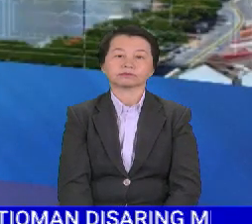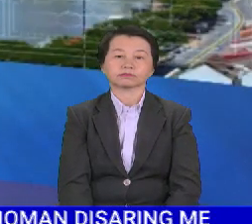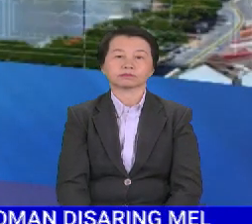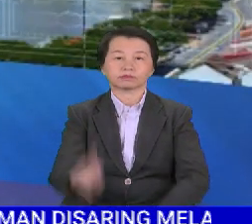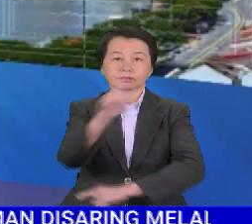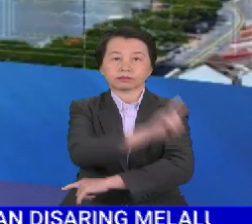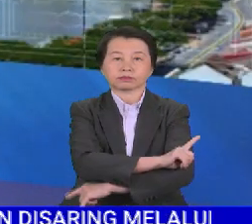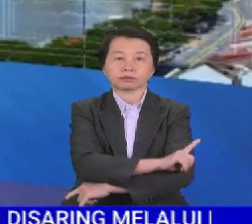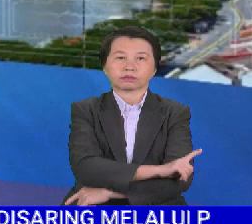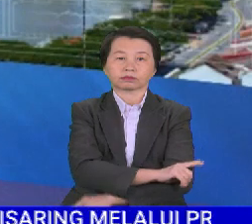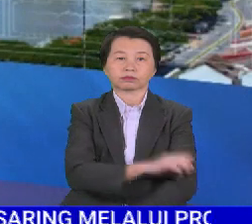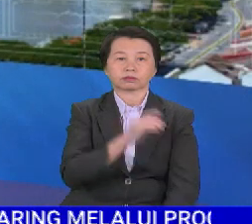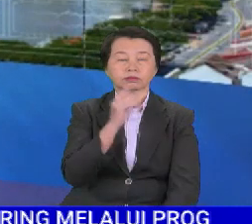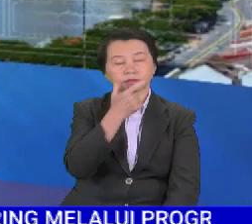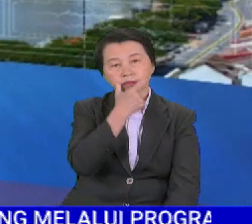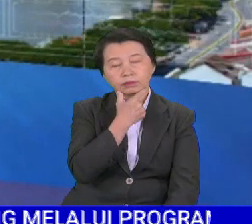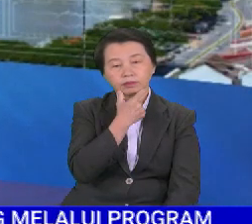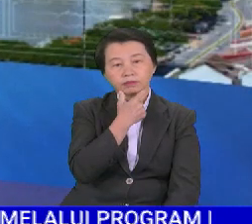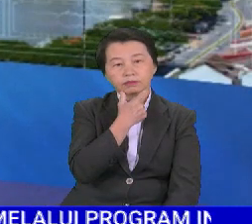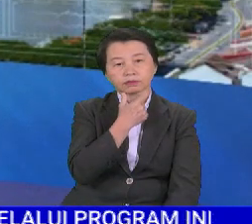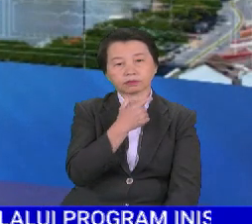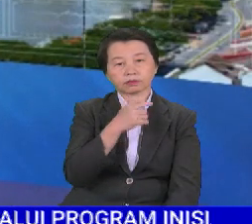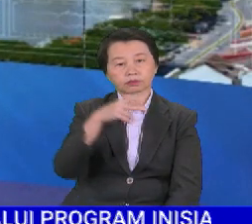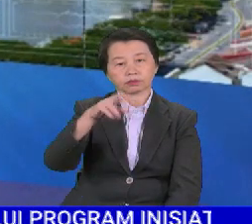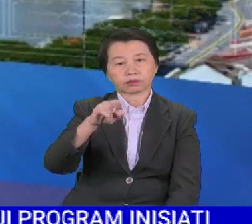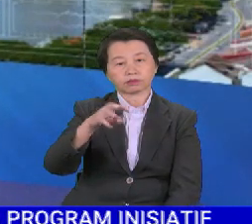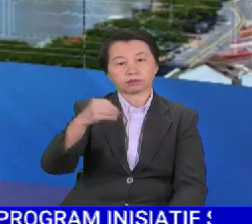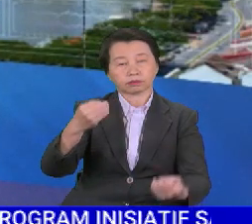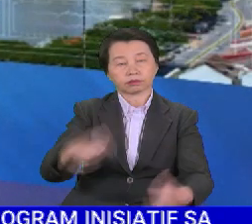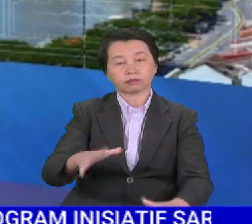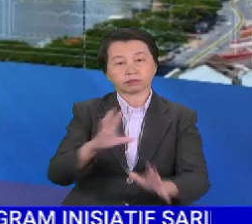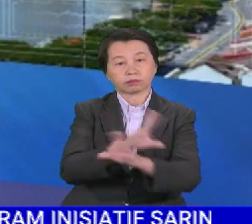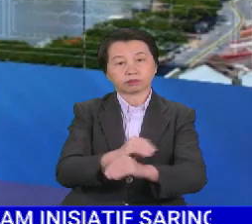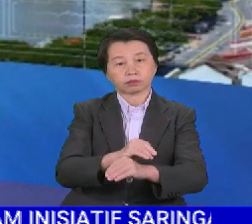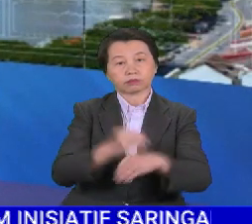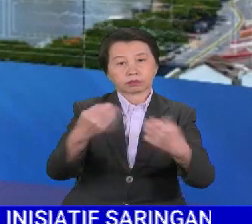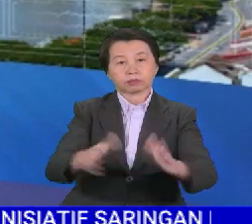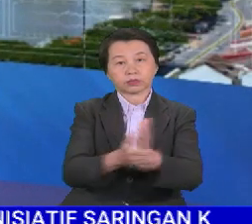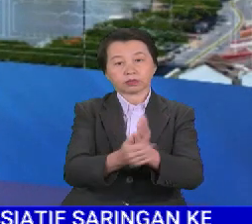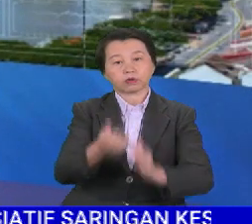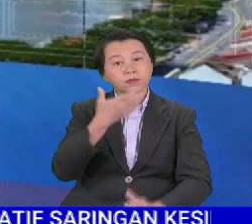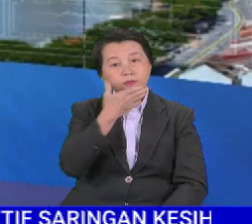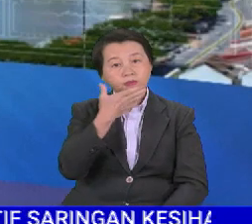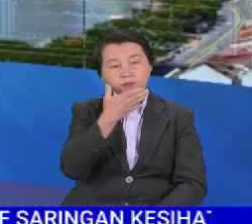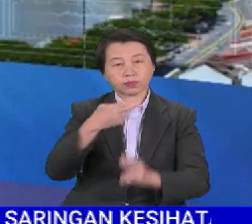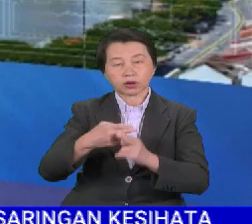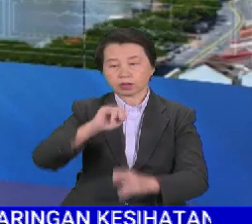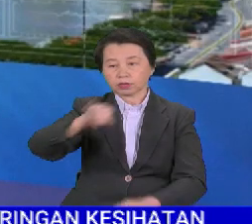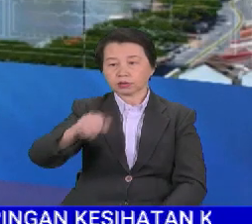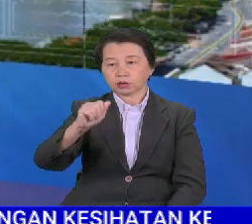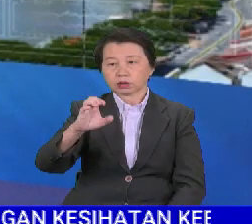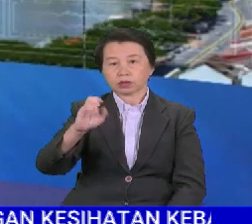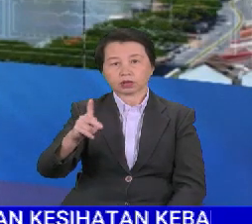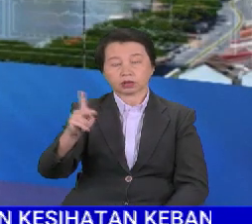Hari yang suram bagi RTM Sarawak semalam apabila kehilangan seorang bakat mudanya. Jed Malin John yang